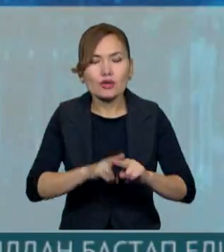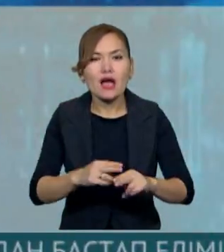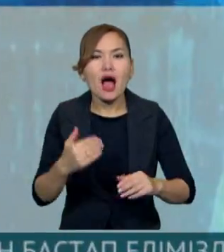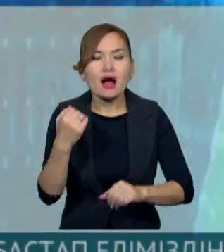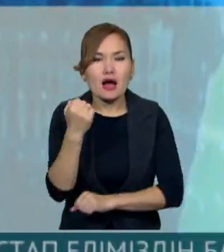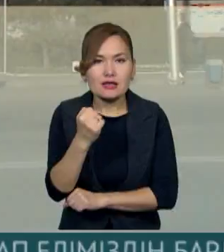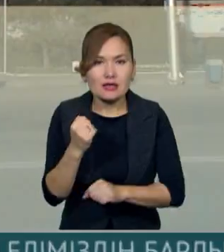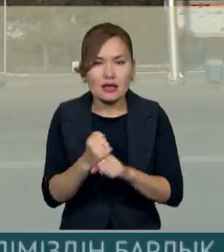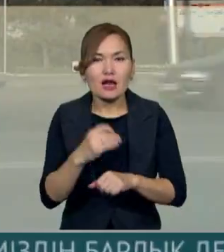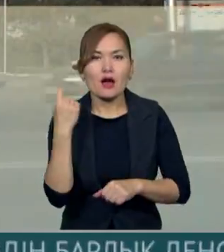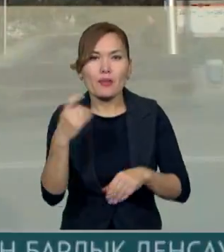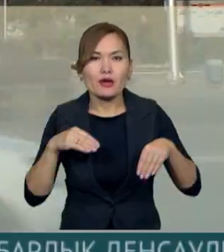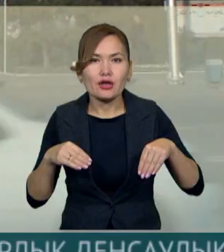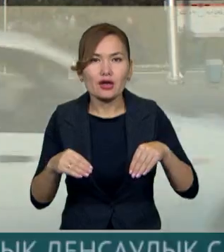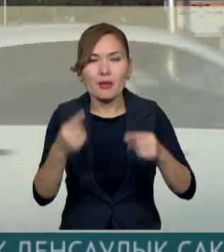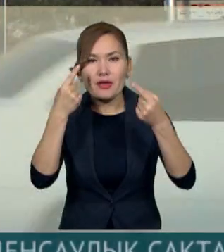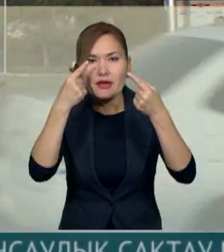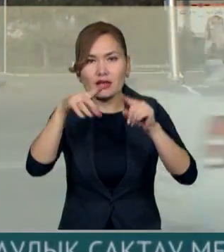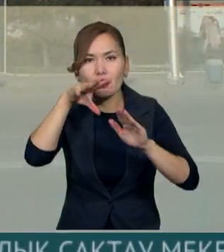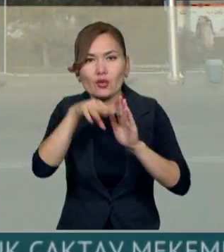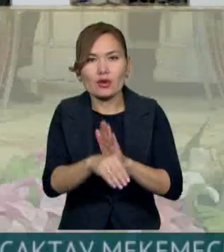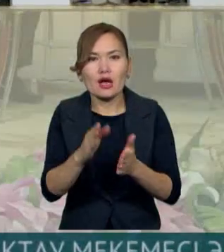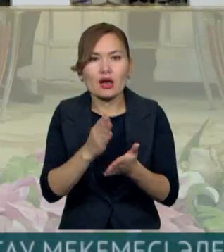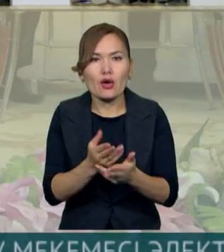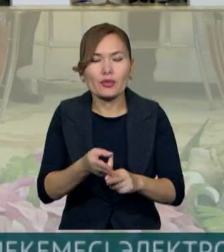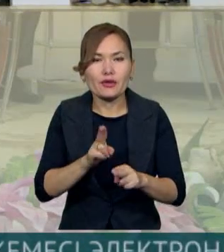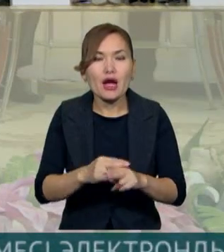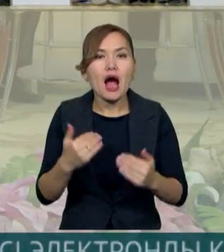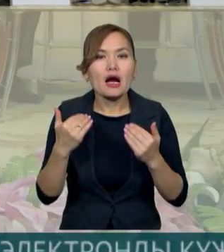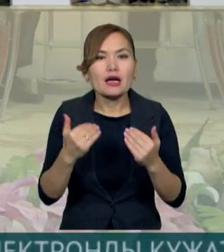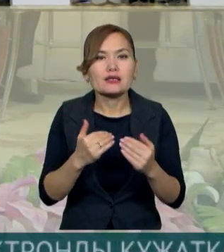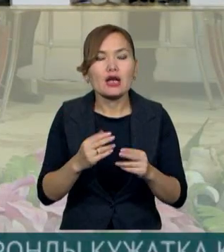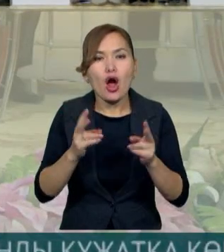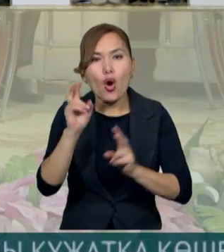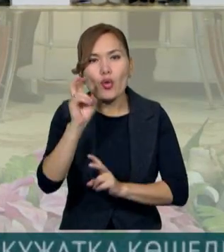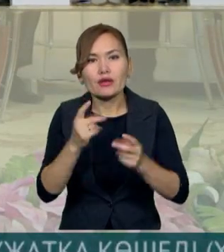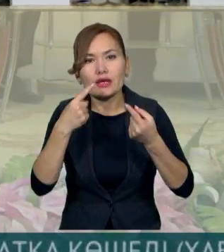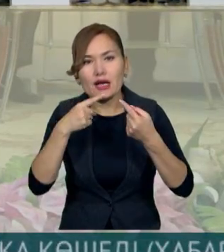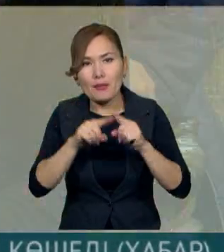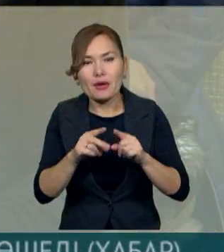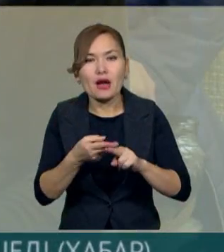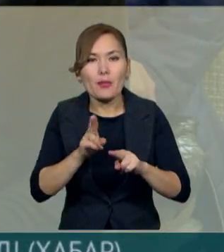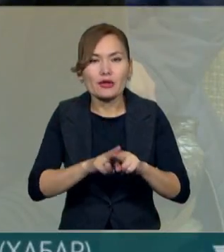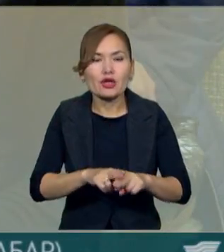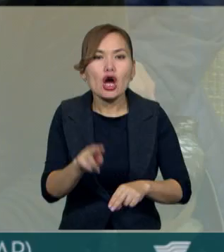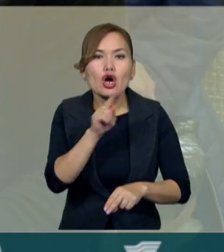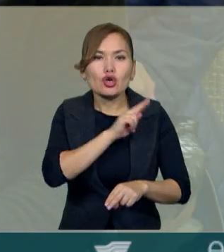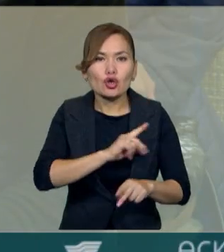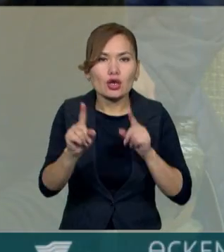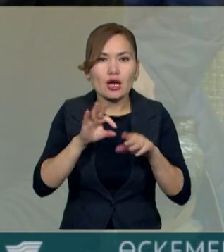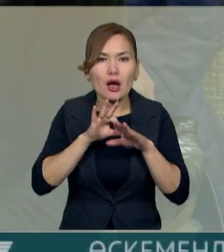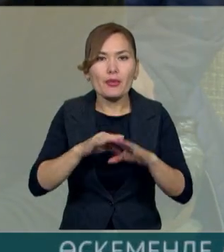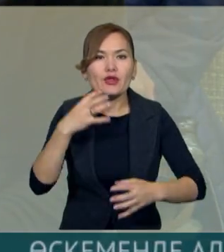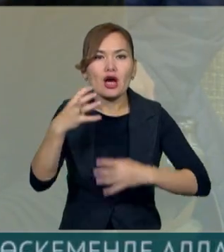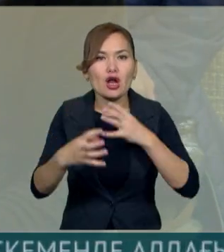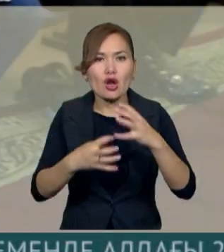сұранысы жоғары ауыл шаруашылығы техникасына айналды. Осы оқу орнында өтіп жатқан өндірістік технологиялар және инжиниринг деп аталған 4-ші